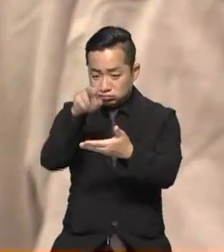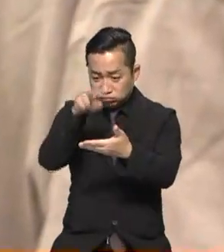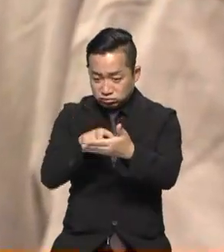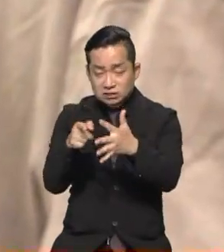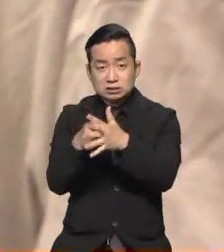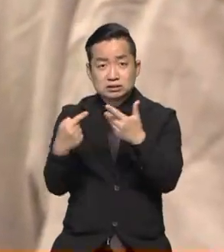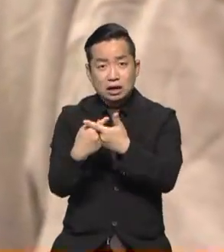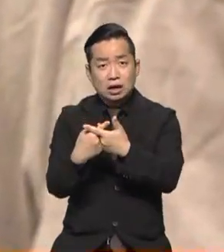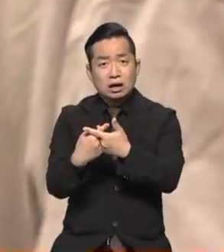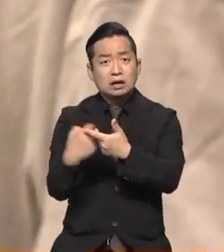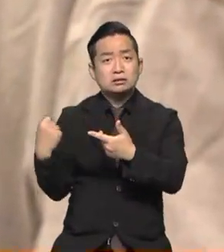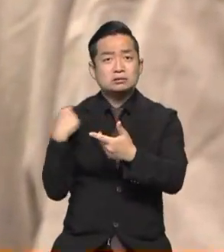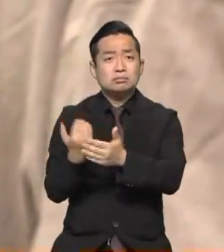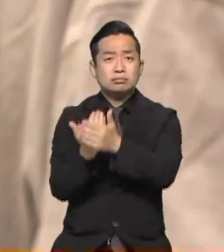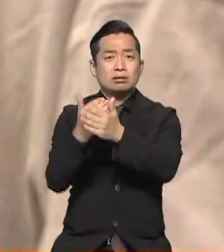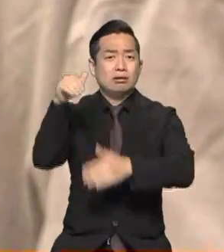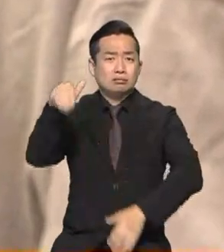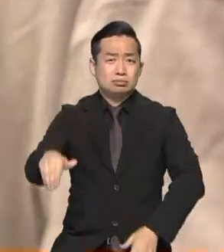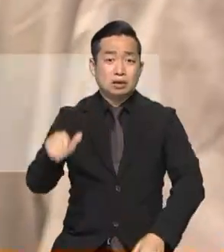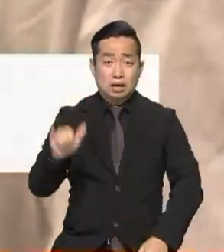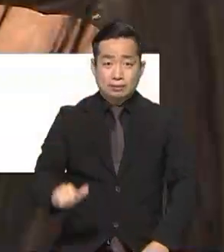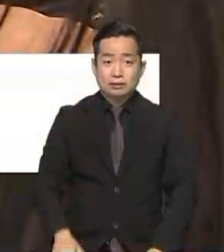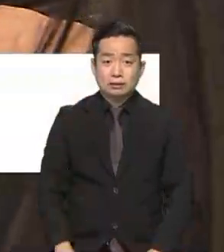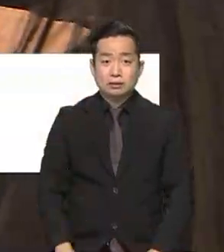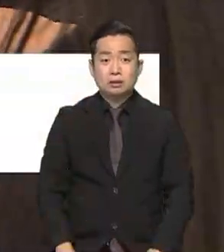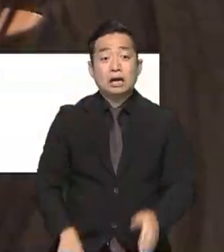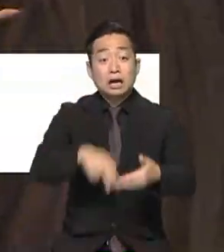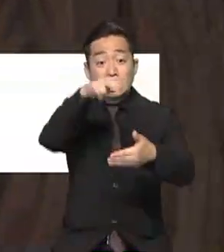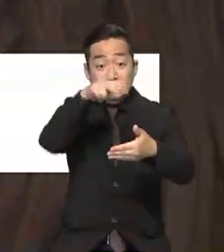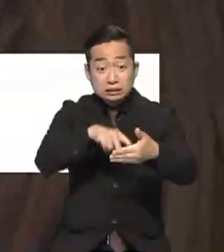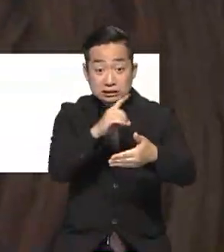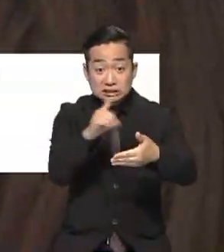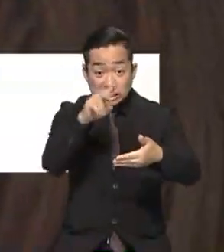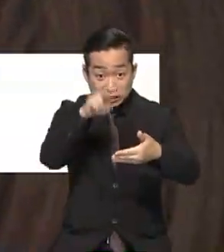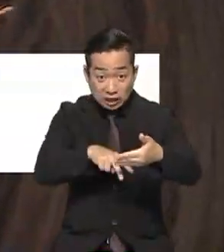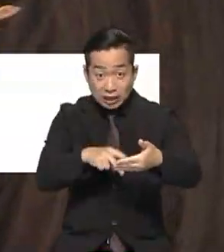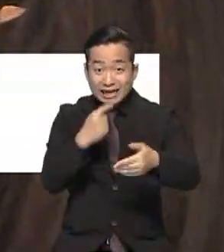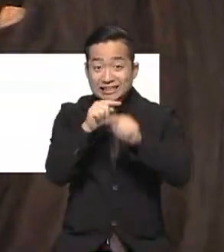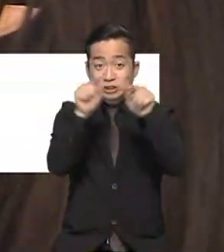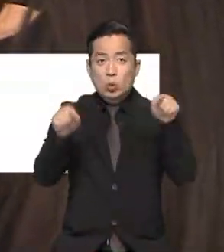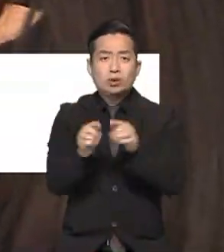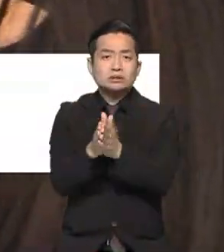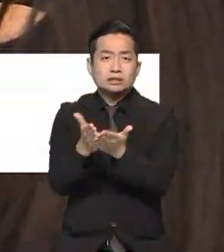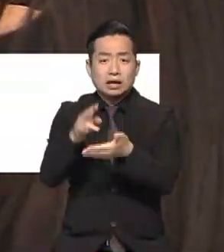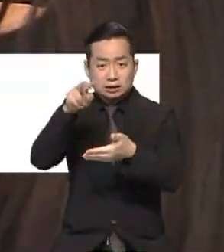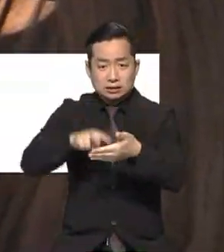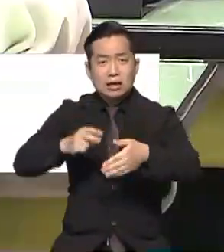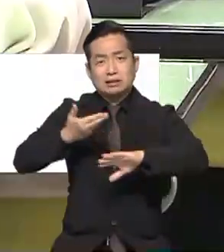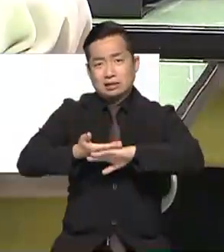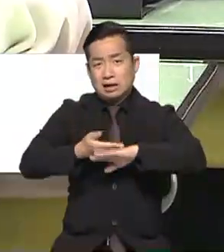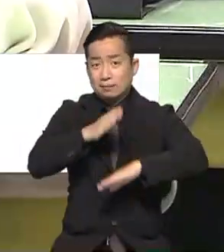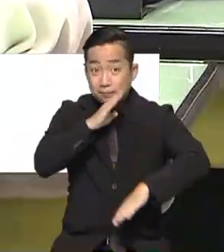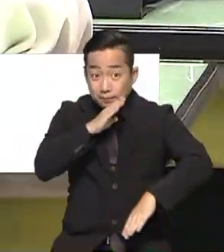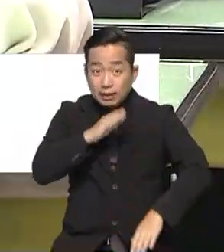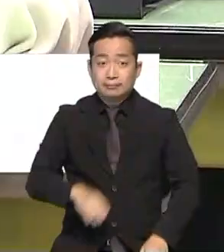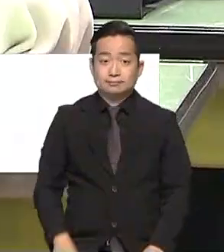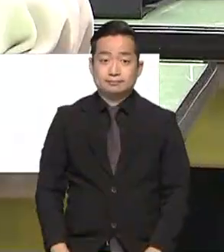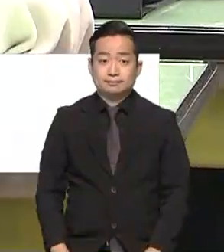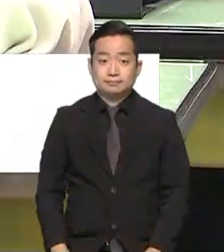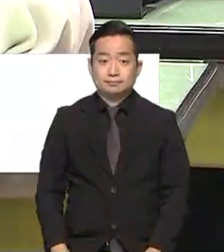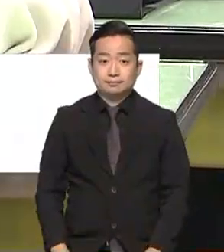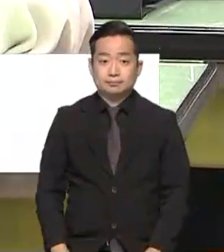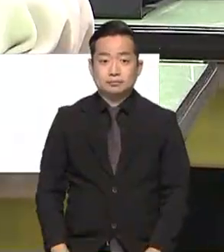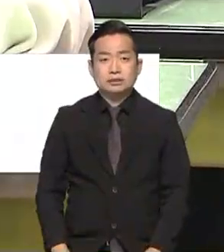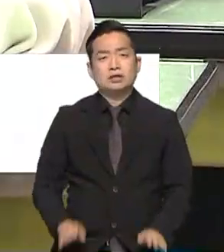없을지 고민이 한두 가지가 아닙니다. 읽는 것도 디지털로 읽는 거하고 종이책으로 읽는 게 차이가 있잖아요. 그래서